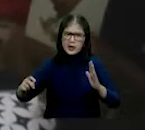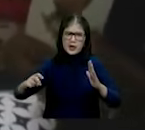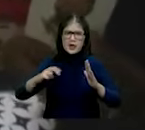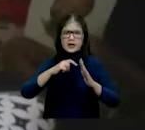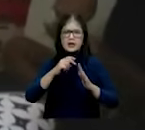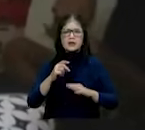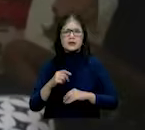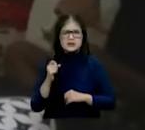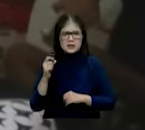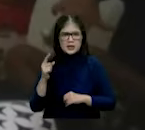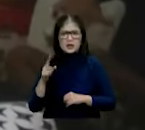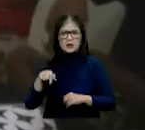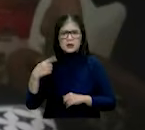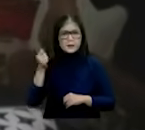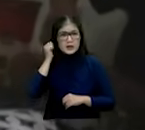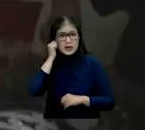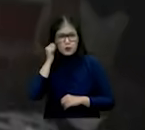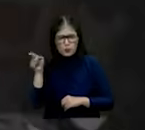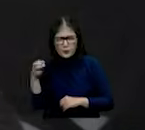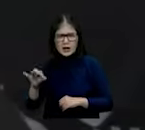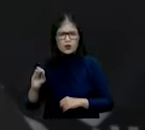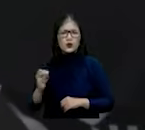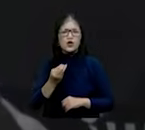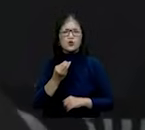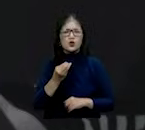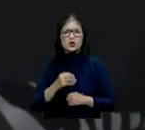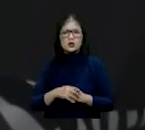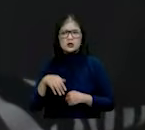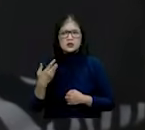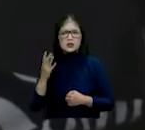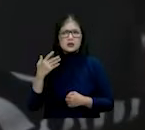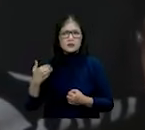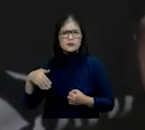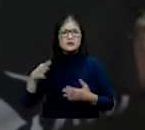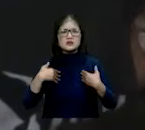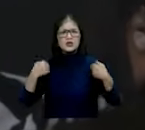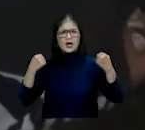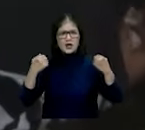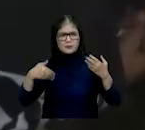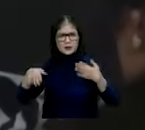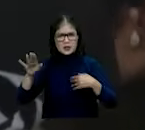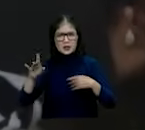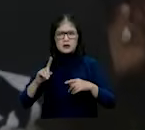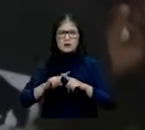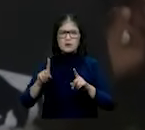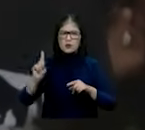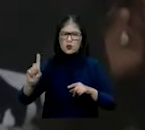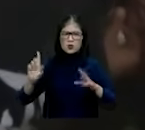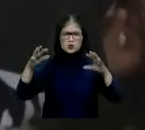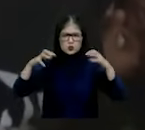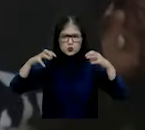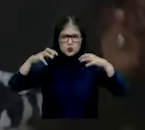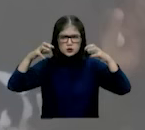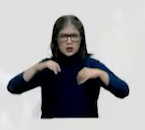Kalau ibunya baru sekali ini. Pergi baik-baik aja, tapi sempat dilarang karena hari hujan, malam Jumat malam